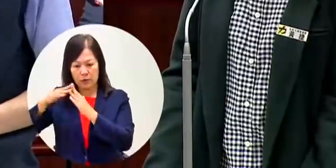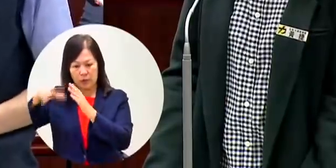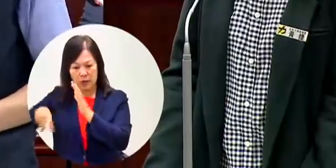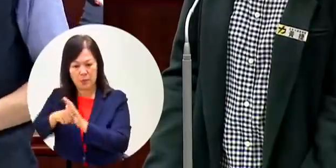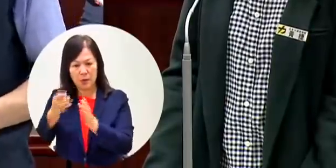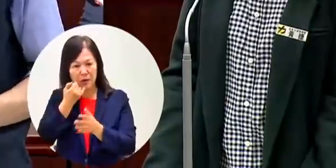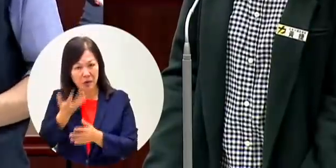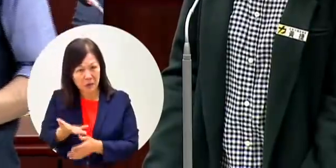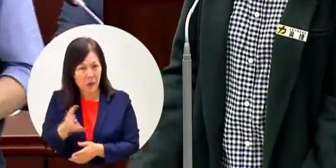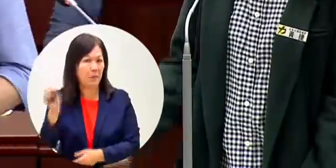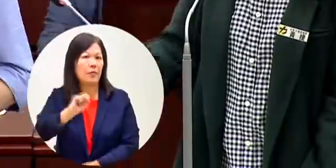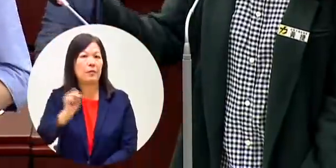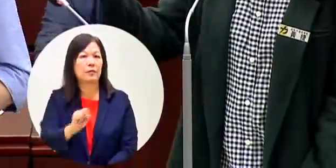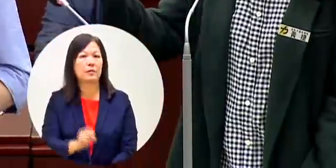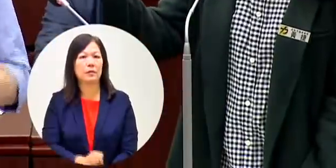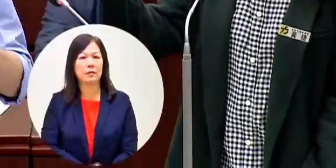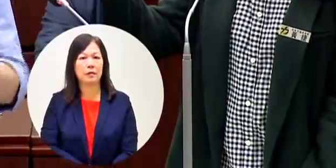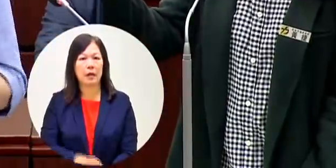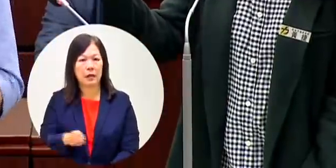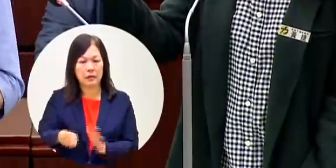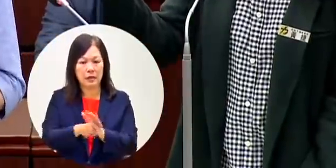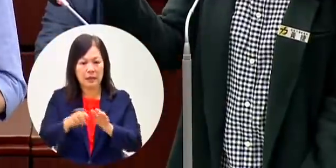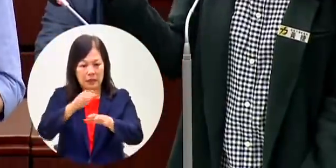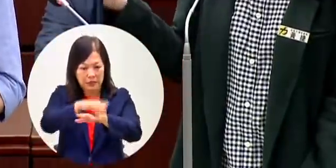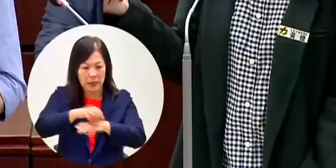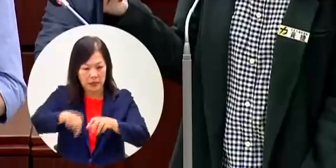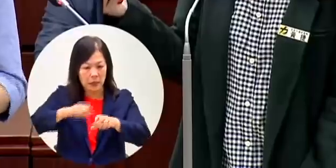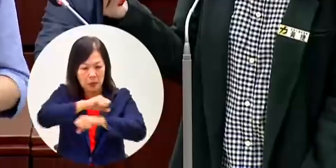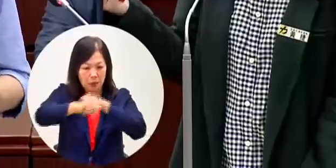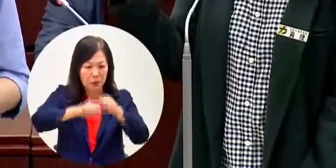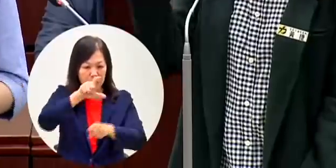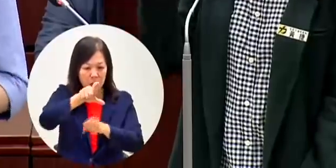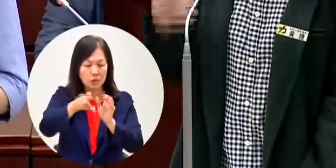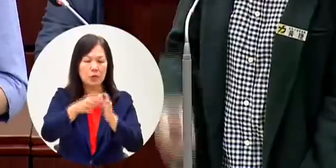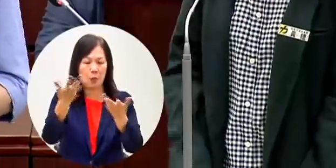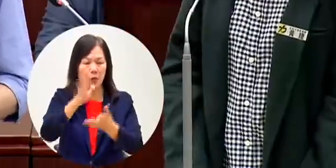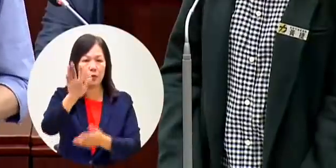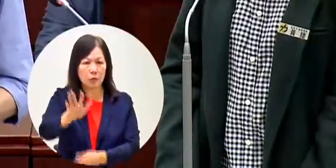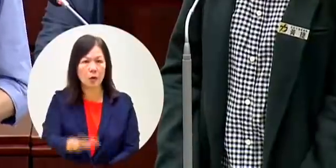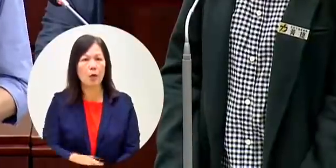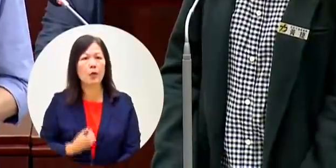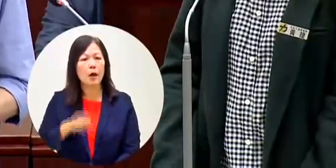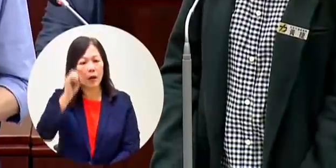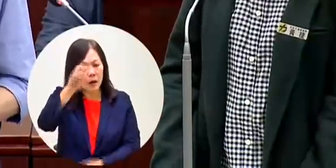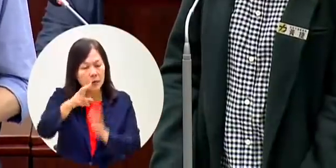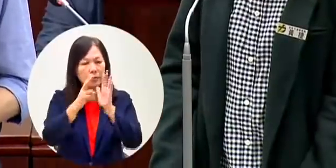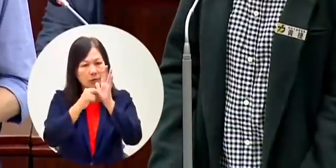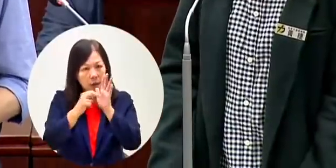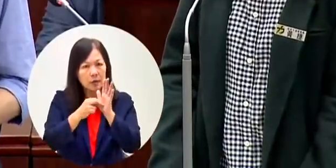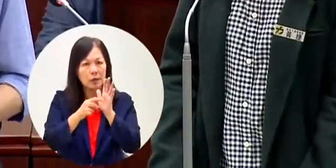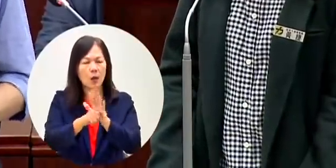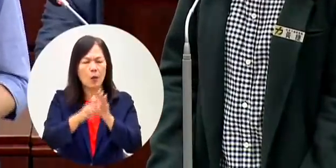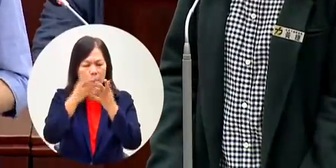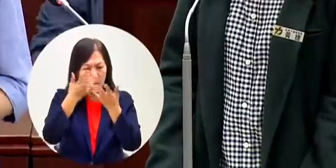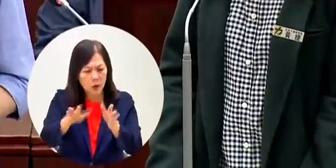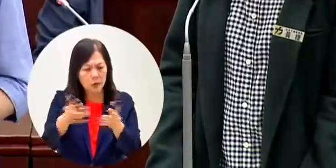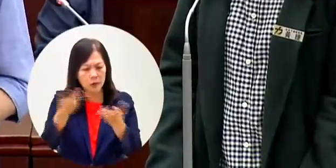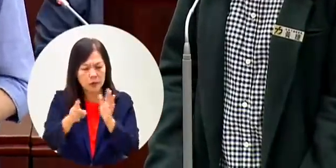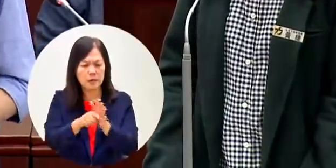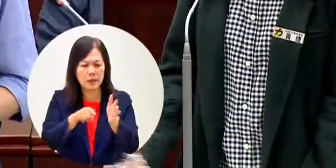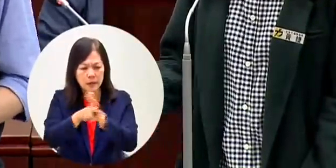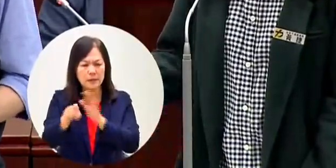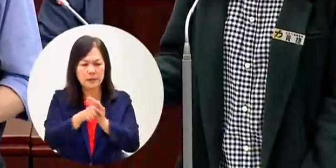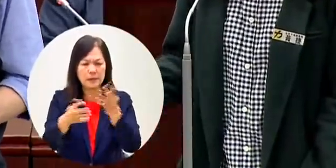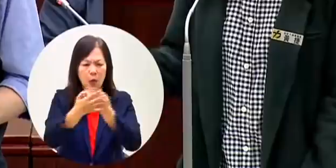这个动词就是有问题的。所以我跟你澄清一下，是说我们有很多事情一直不停地被网络谣言讲，我必须要澄